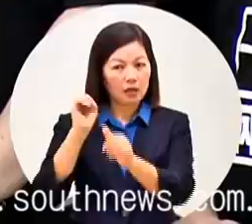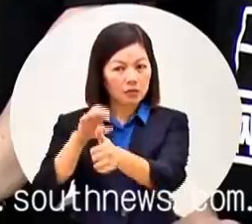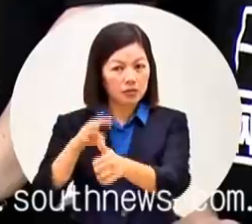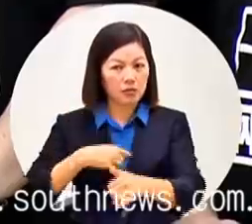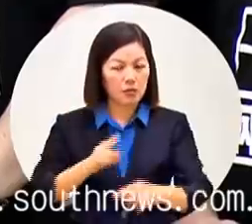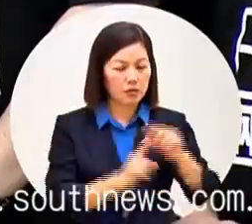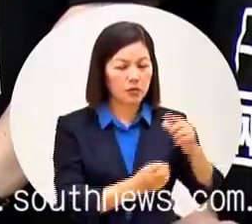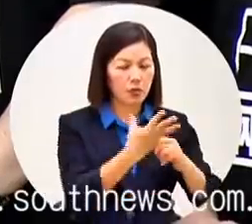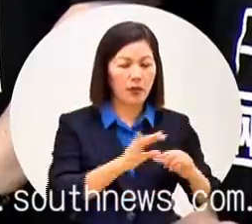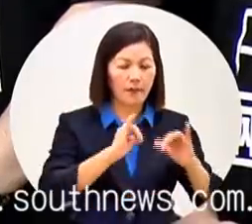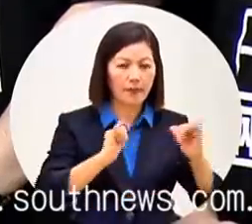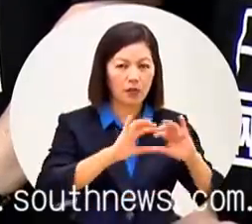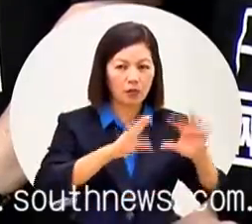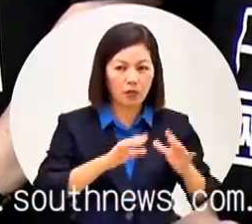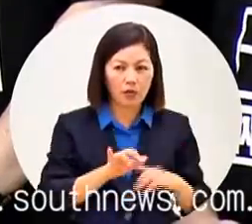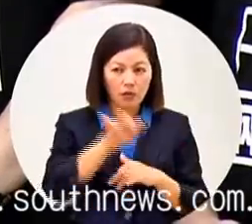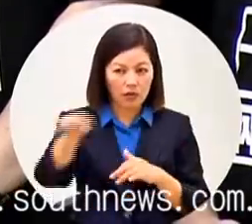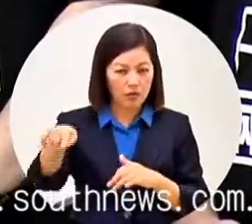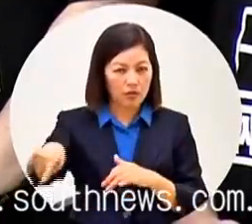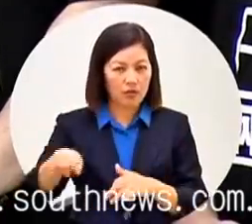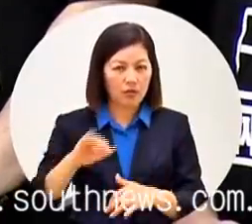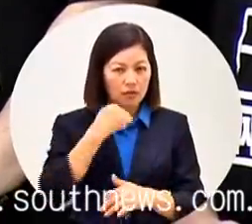我们来自中华民国的台湾。